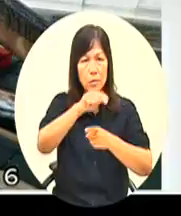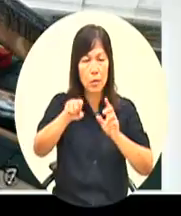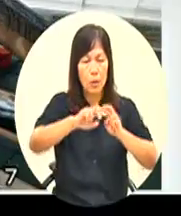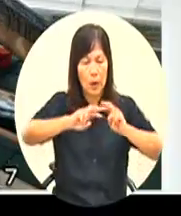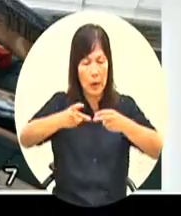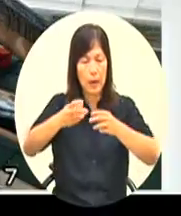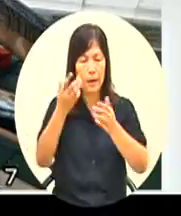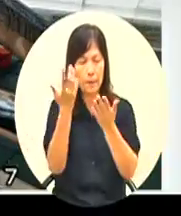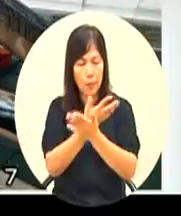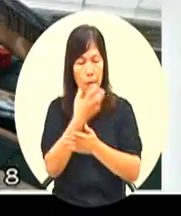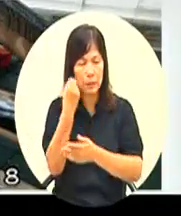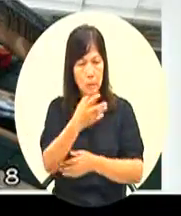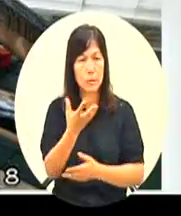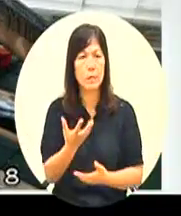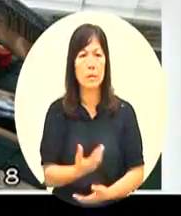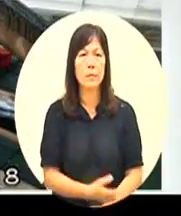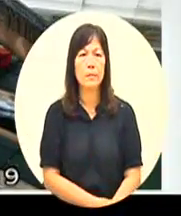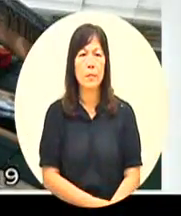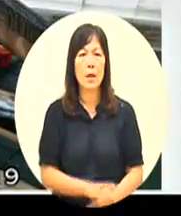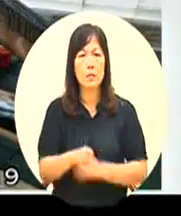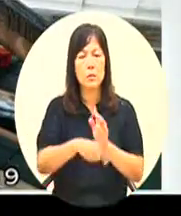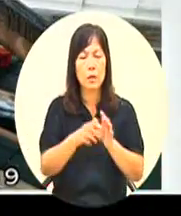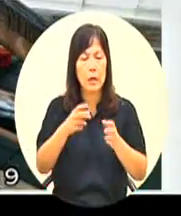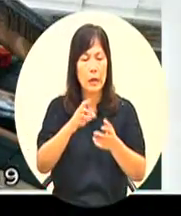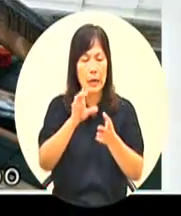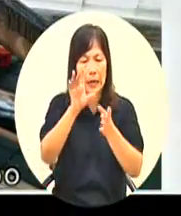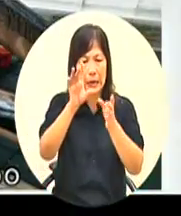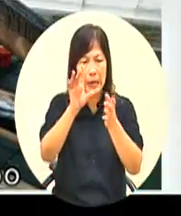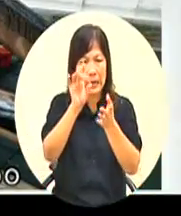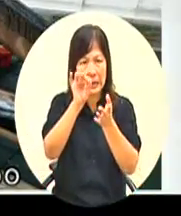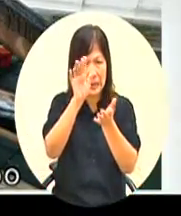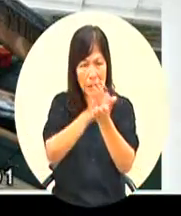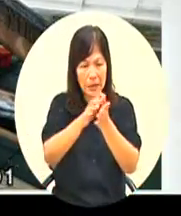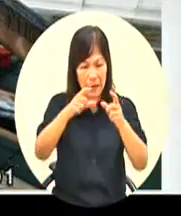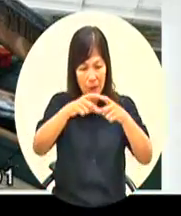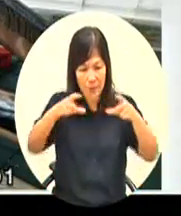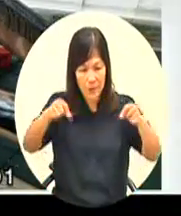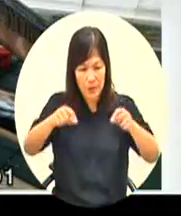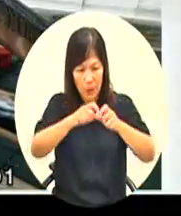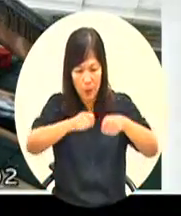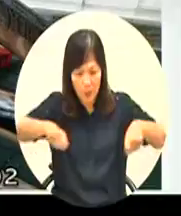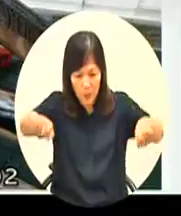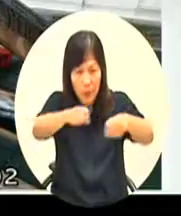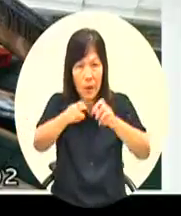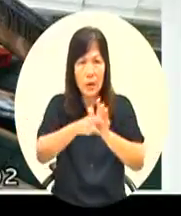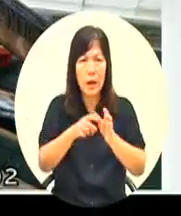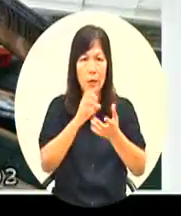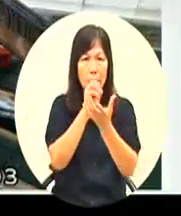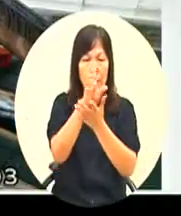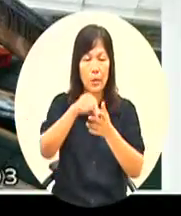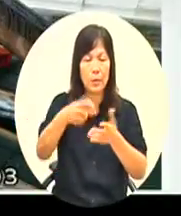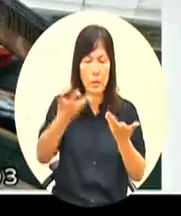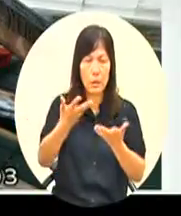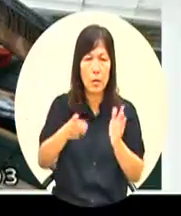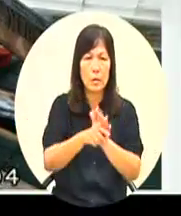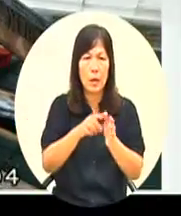护跟更新了、啊，只能用个胶带来这样子弄泥土，因为这是投影片的关系哦，很难看清楚它的一个